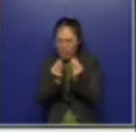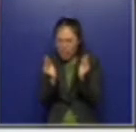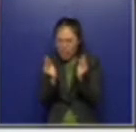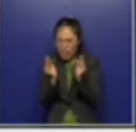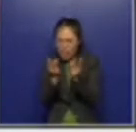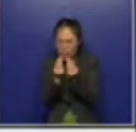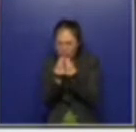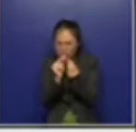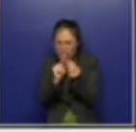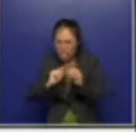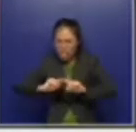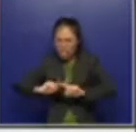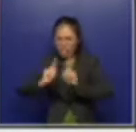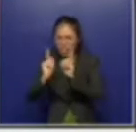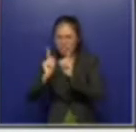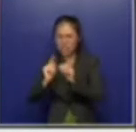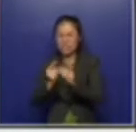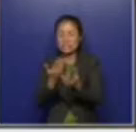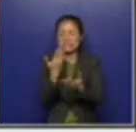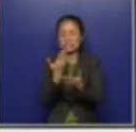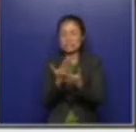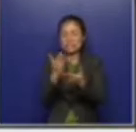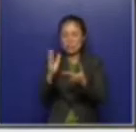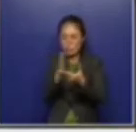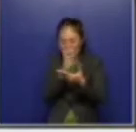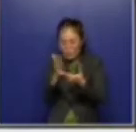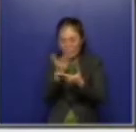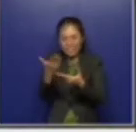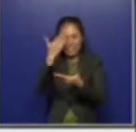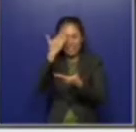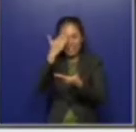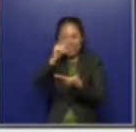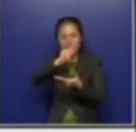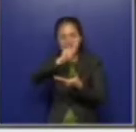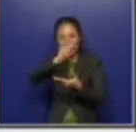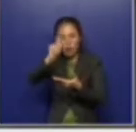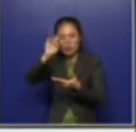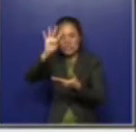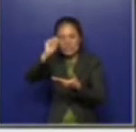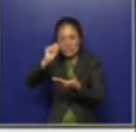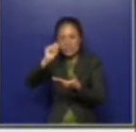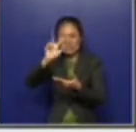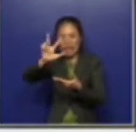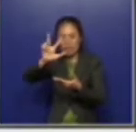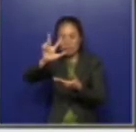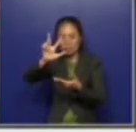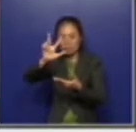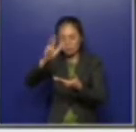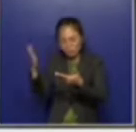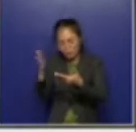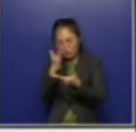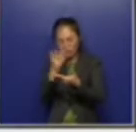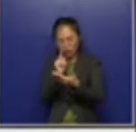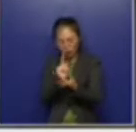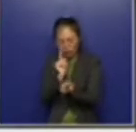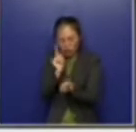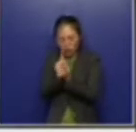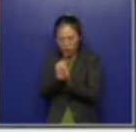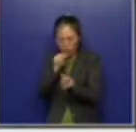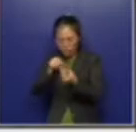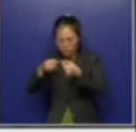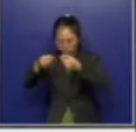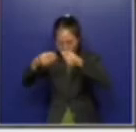า143ท่านประธานที่เคารพครับในรายงานของเขาเนี่ยนะฮะปรากฏว่าเราไปดูรายละเอียดก็ว่า